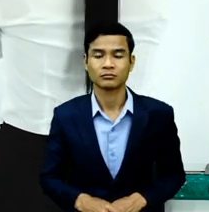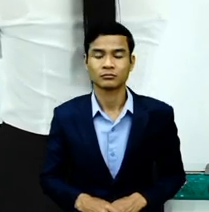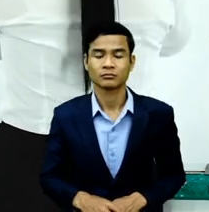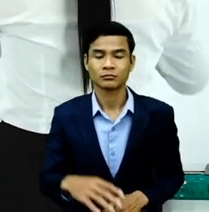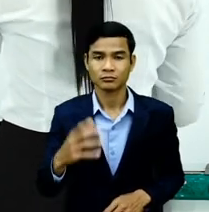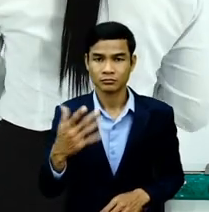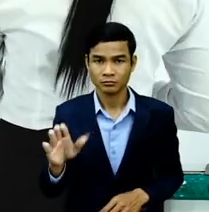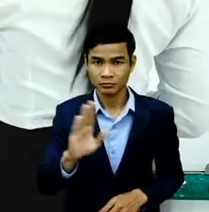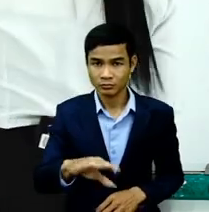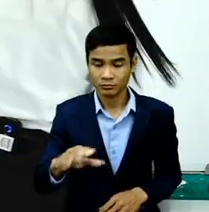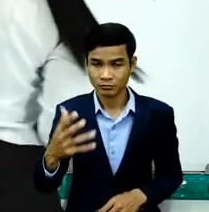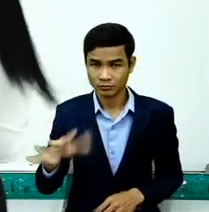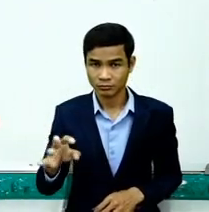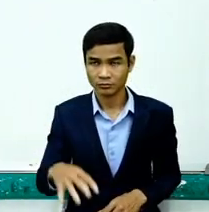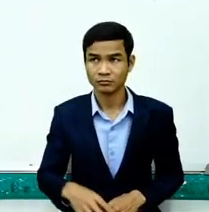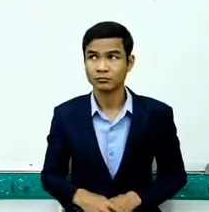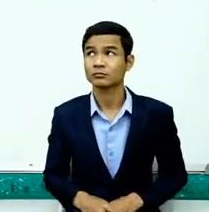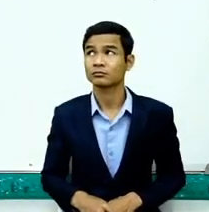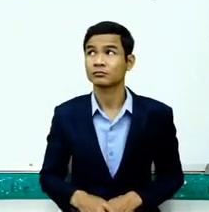hai hari nay con